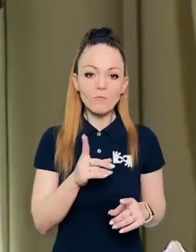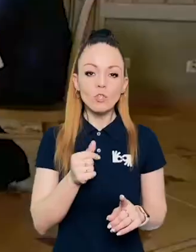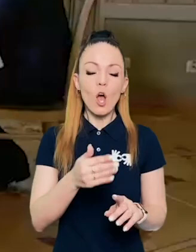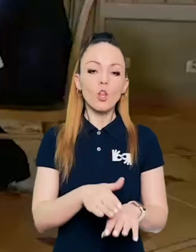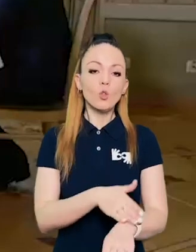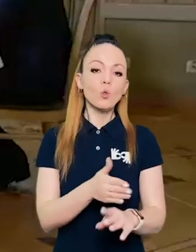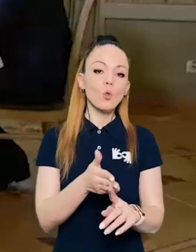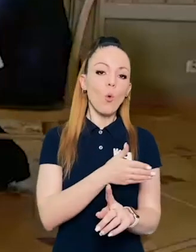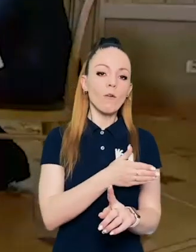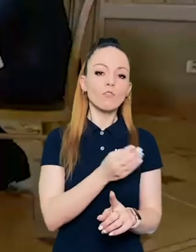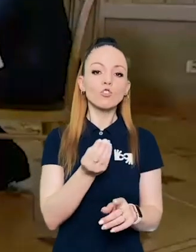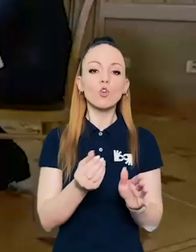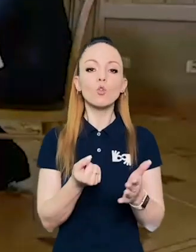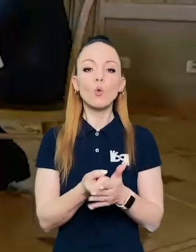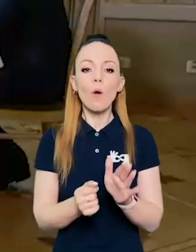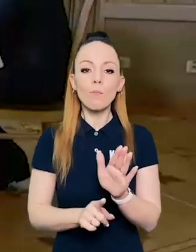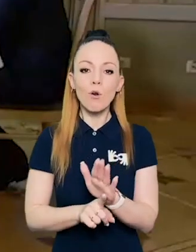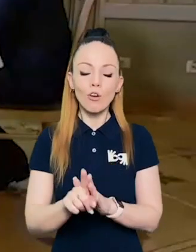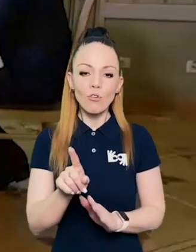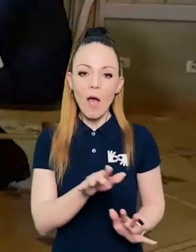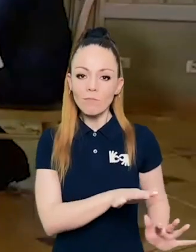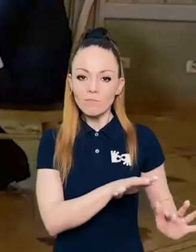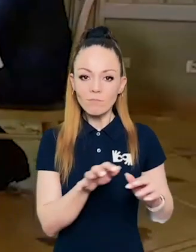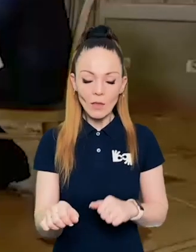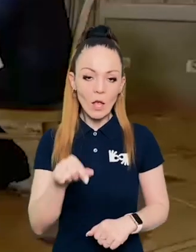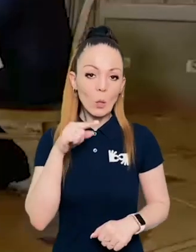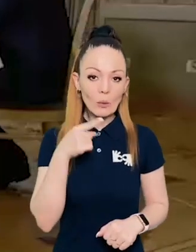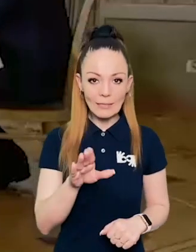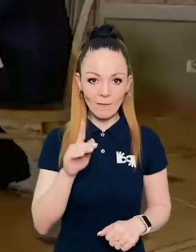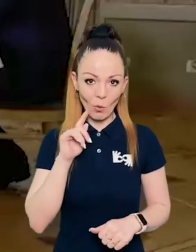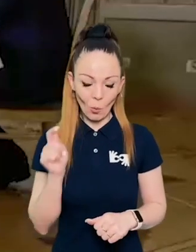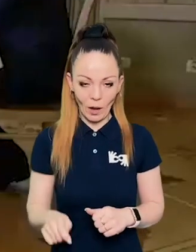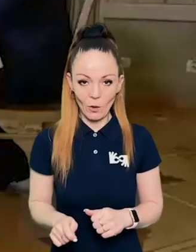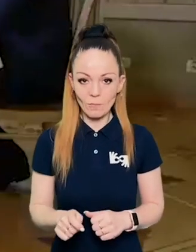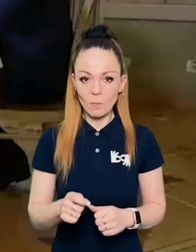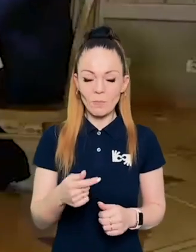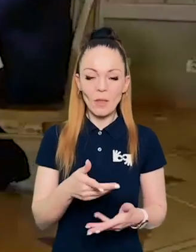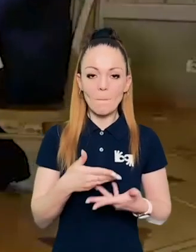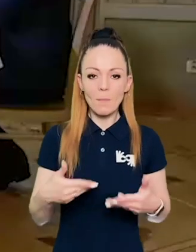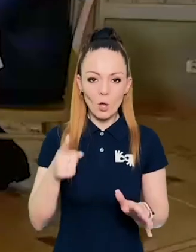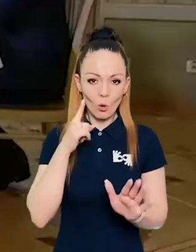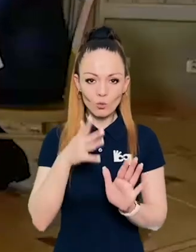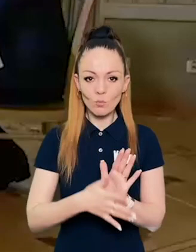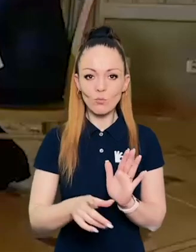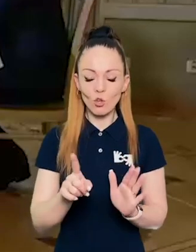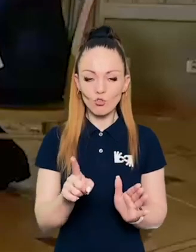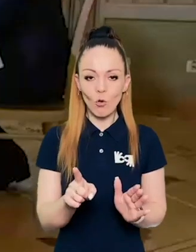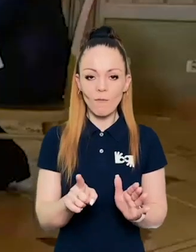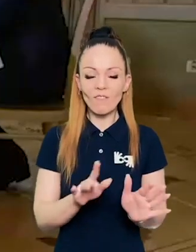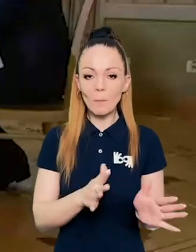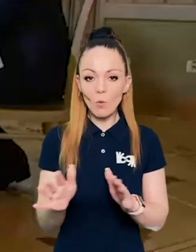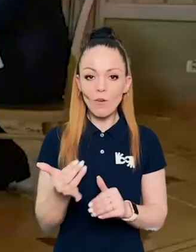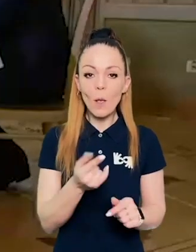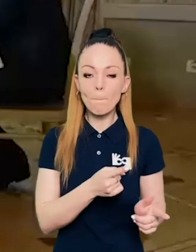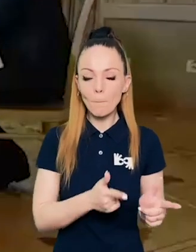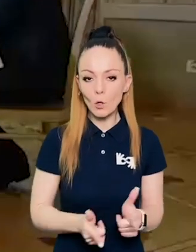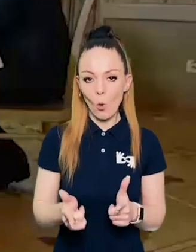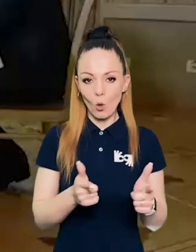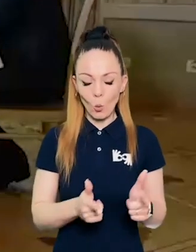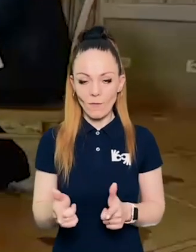був задовго ще до початку повномасштабного вторгнення Росії в Україну. Ми розуміли, що